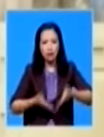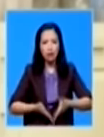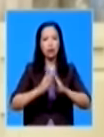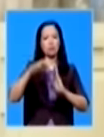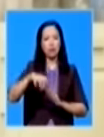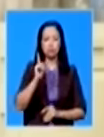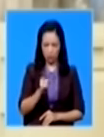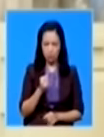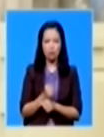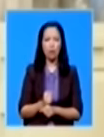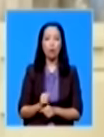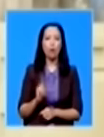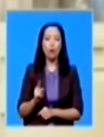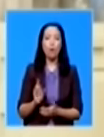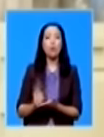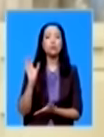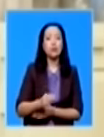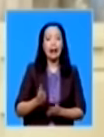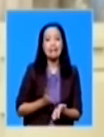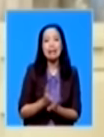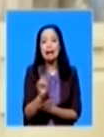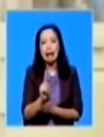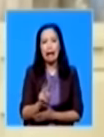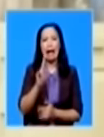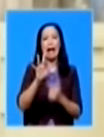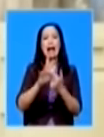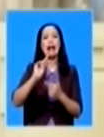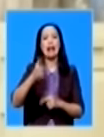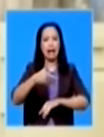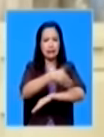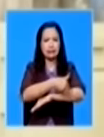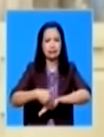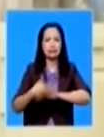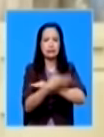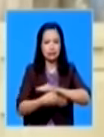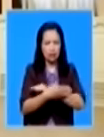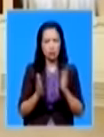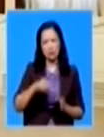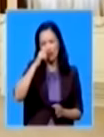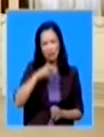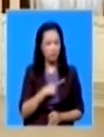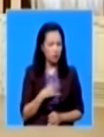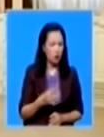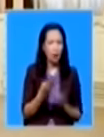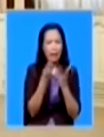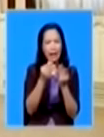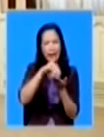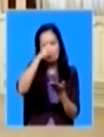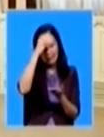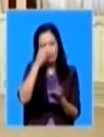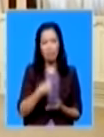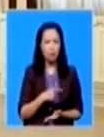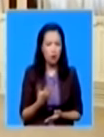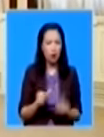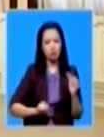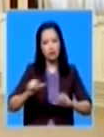องลงทุนเรื่องรางเรื่องต่างๆด้วยคนไทยส่วนใหญ่ไม่ค่อยชอบเรียนแมทริกซ์คือเลขนะกับวิทยาศาสตร์ไม่ค่อยชอบวันนี้ต้องกลับม